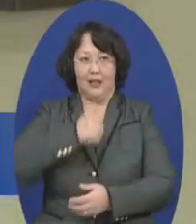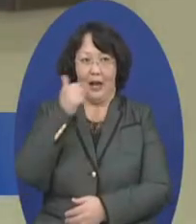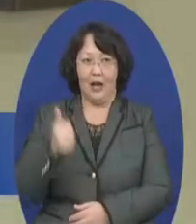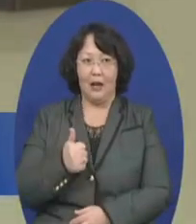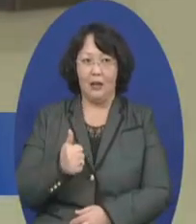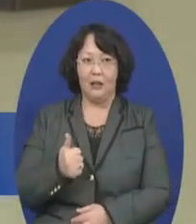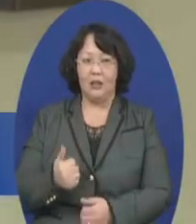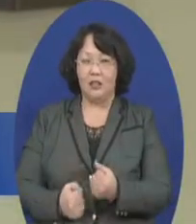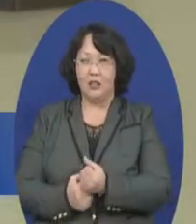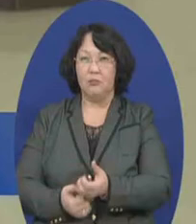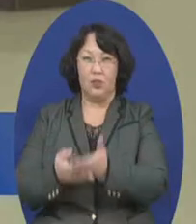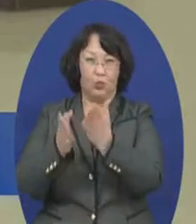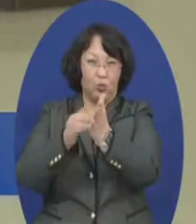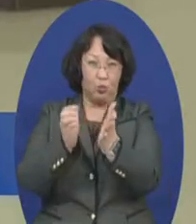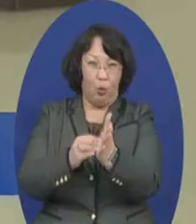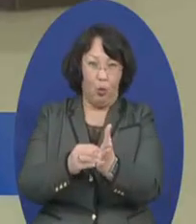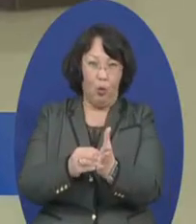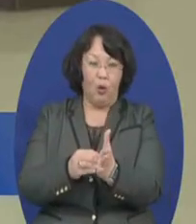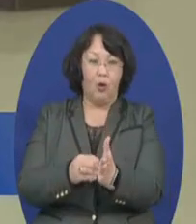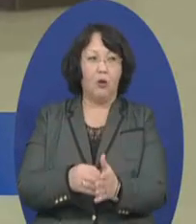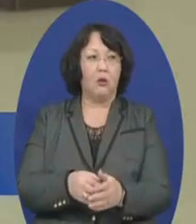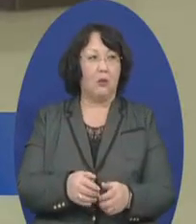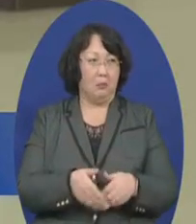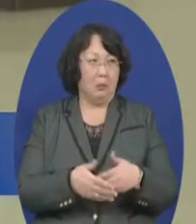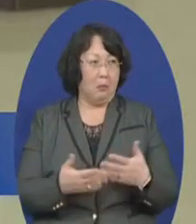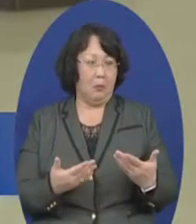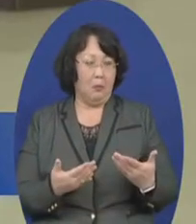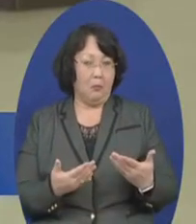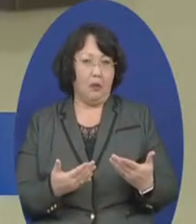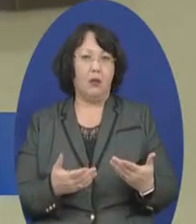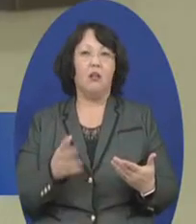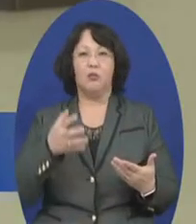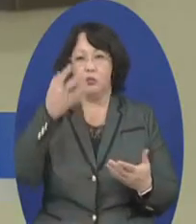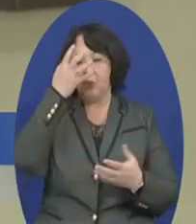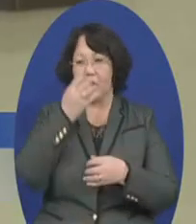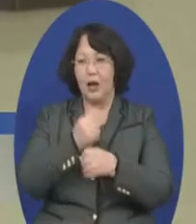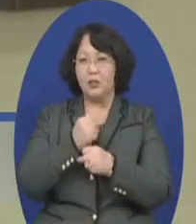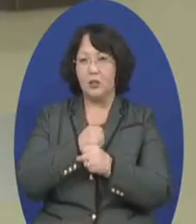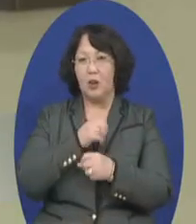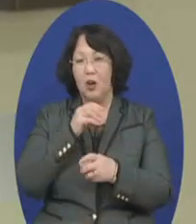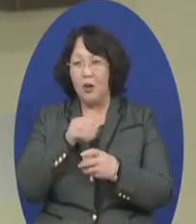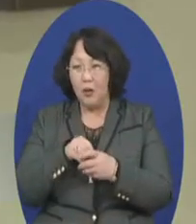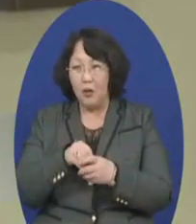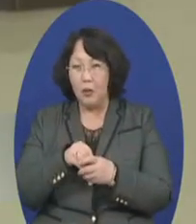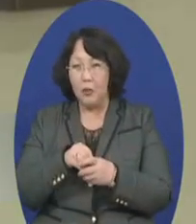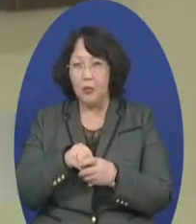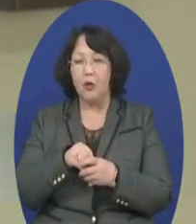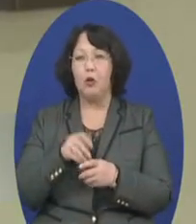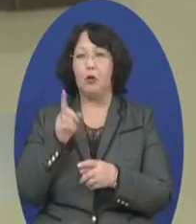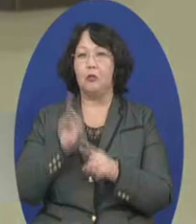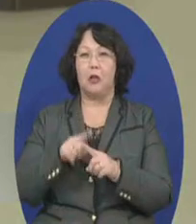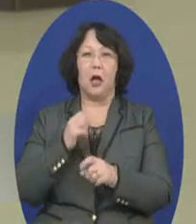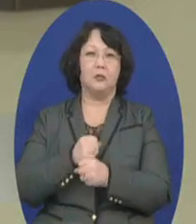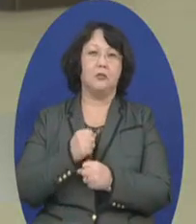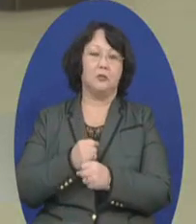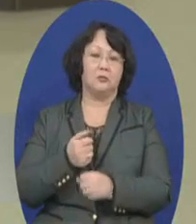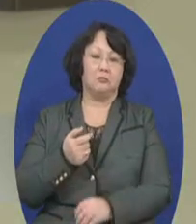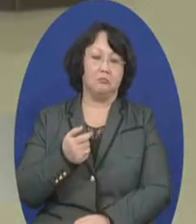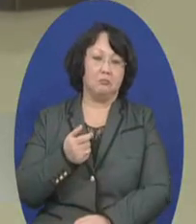нь дутагдaltaй байдаг. Энгээс үнслээд юунд төрийн албаны нөөцөд орсон иргэд одоо хөдөө орон нутагт